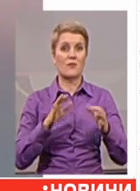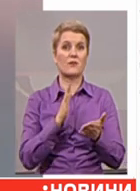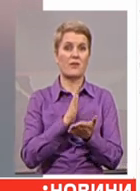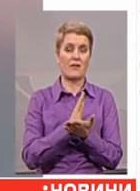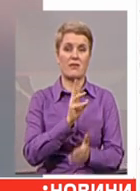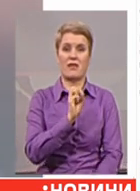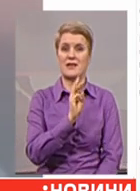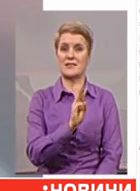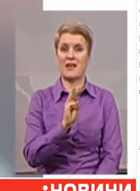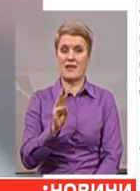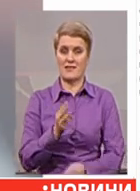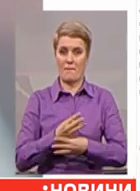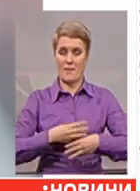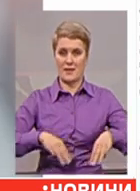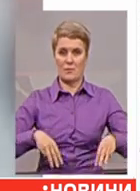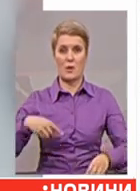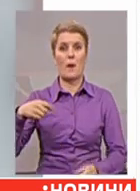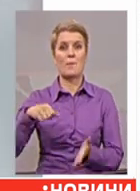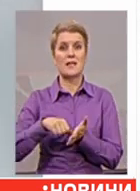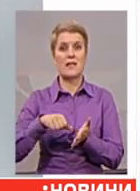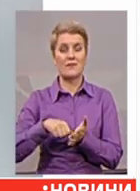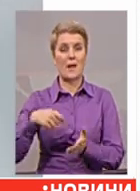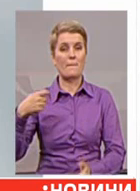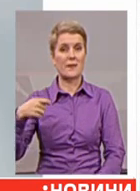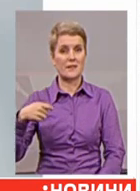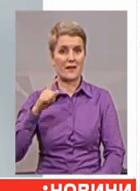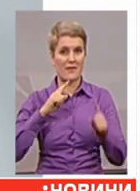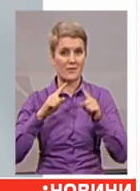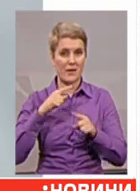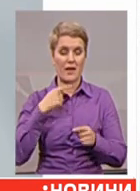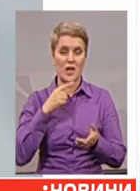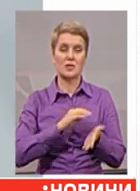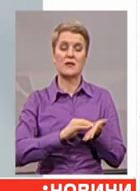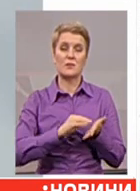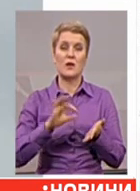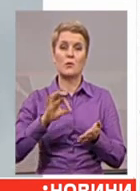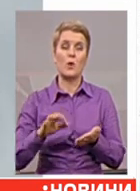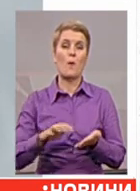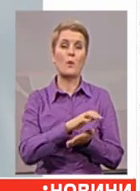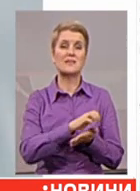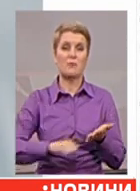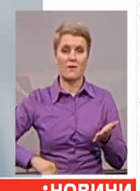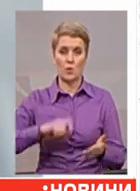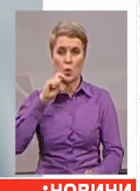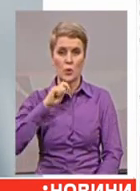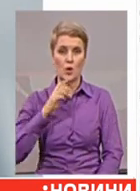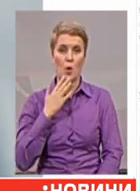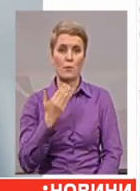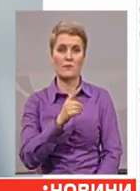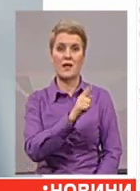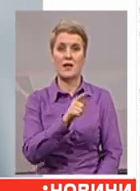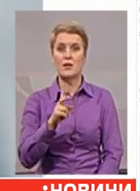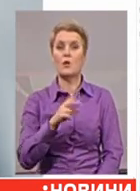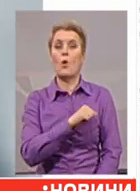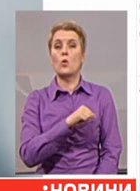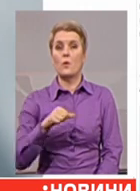нема. Та представник президента в Раді Артур Герасимов підтвердив, у документі йдеться про позбавлення українського громадянства тих, хто